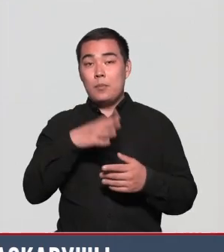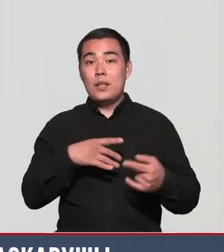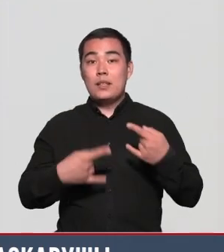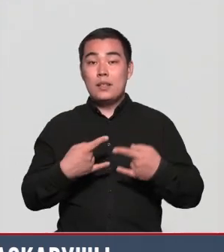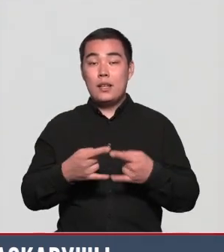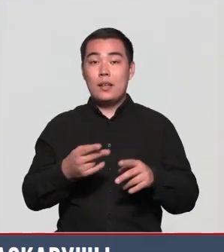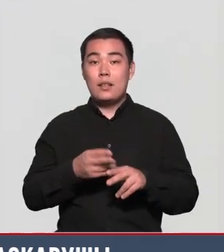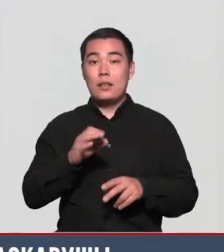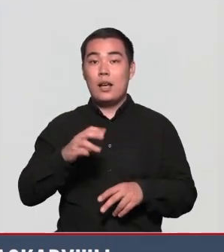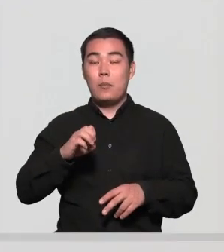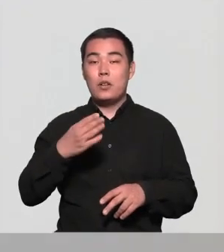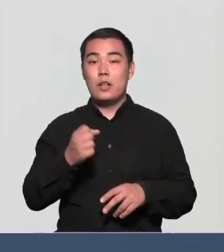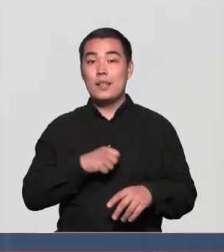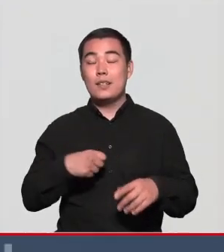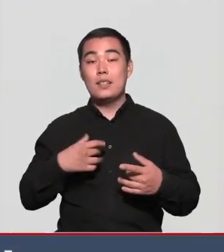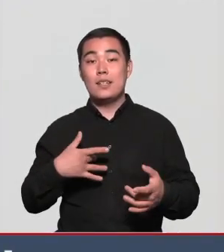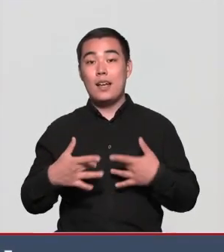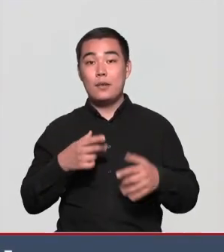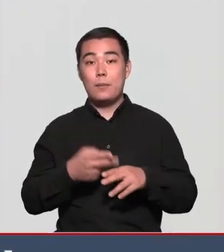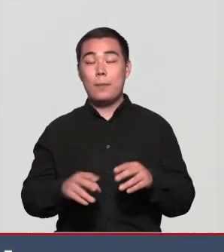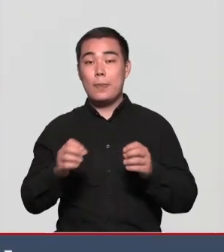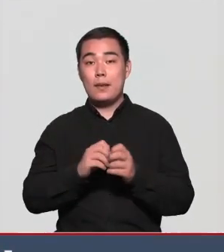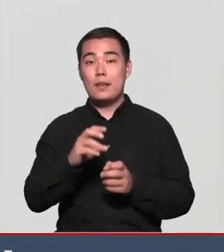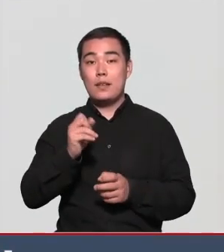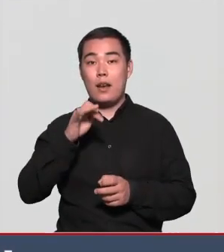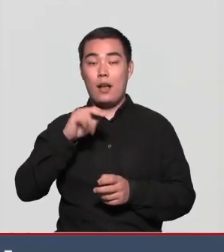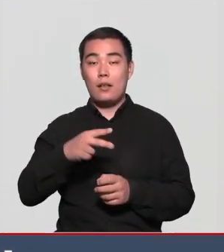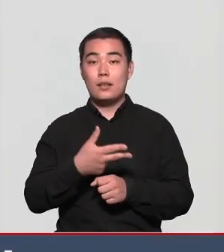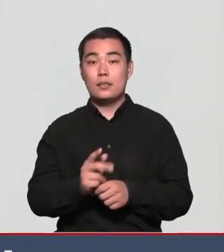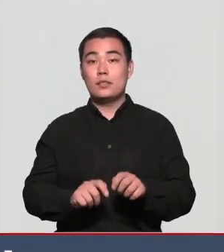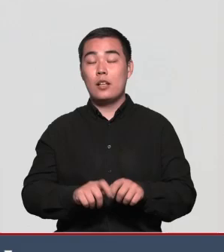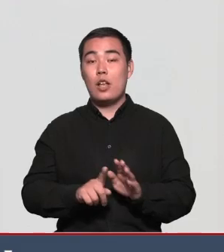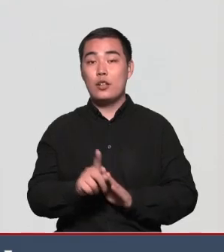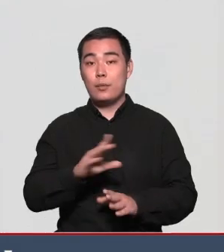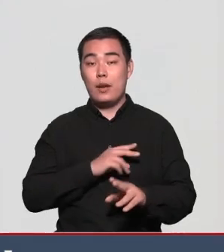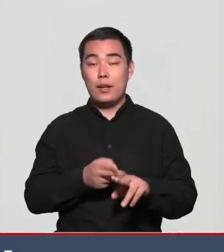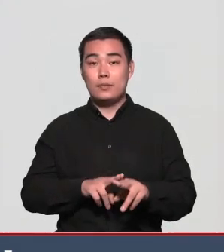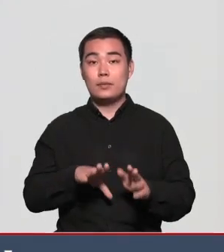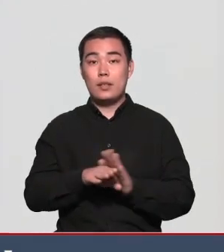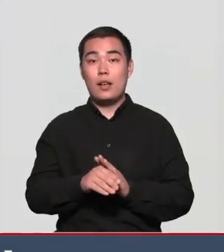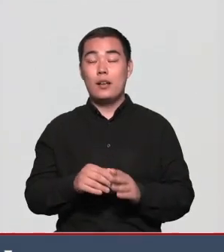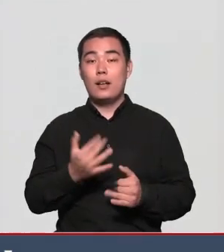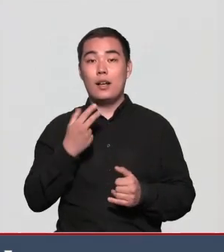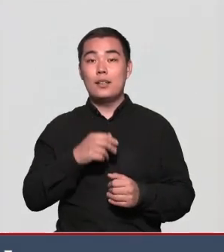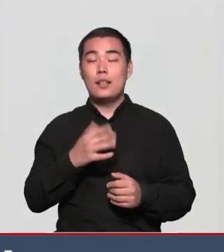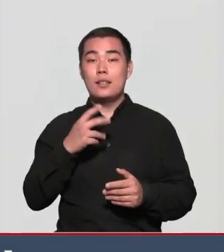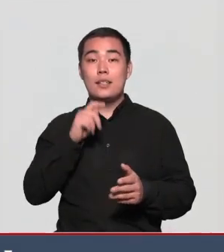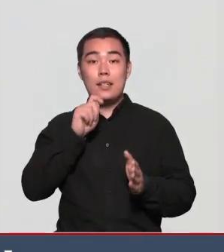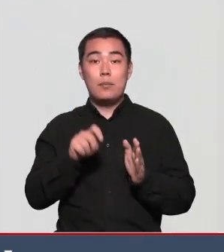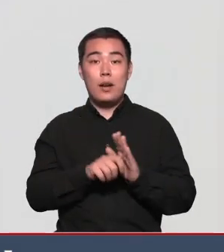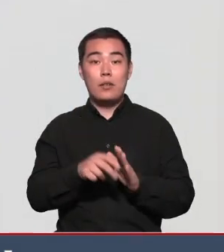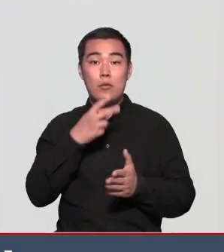Сол тамаша театрының саңлақтарына арналған 10 сериалды сериал қазір түсіруді бастап жатырмыз. Оны біз қысқа қарай көрменің назарына